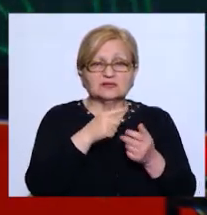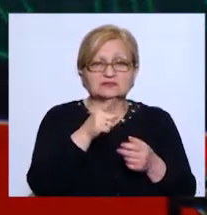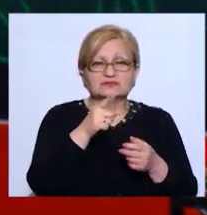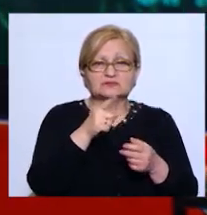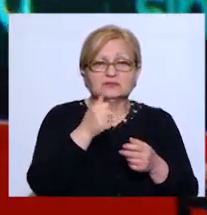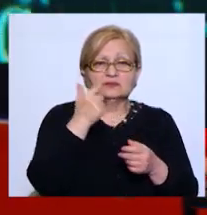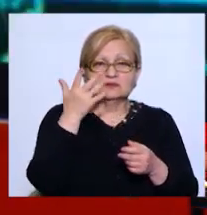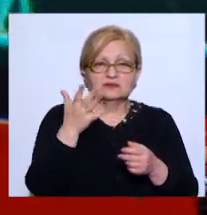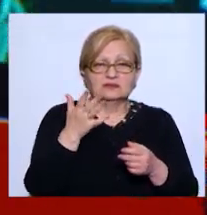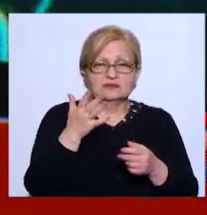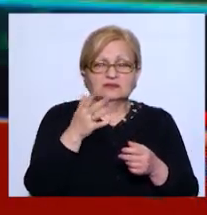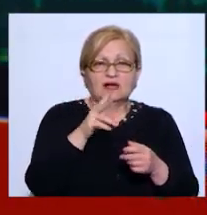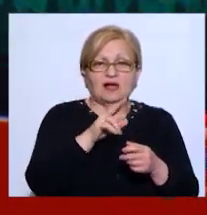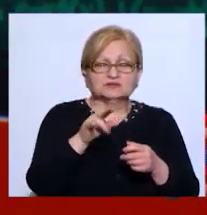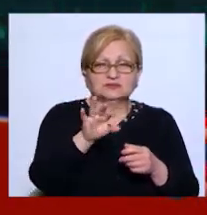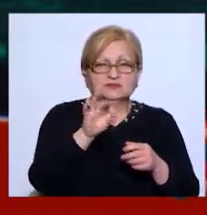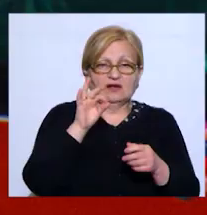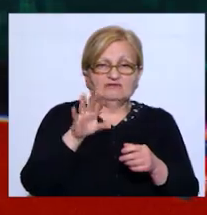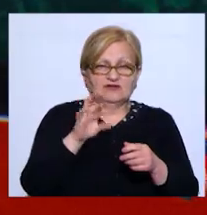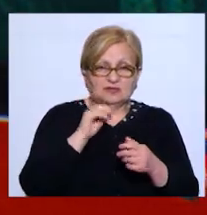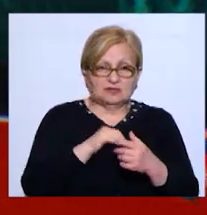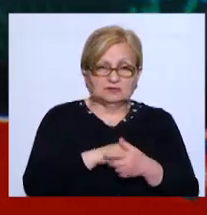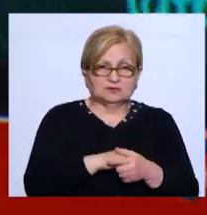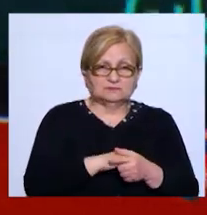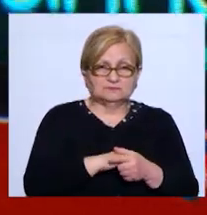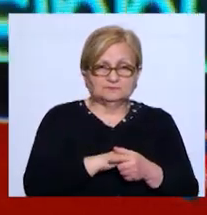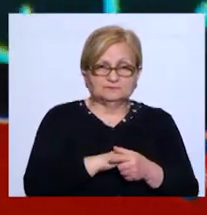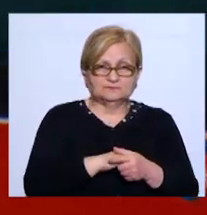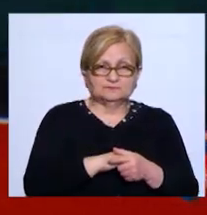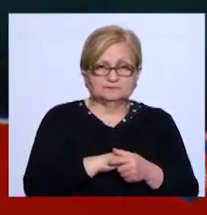გვიჩვენებს, რამდენი ასეთი ნაჭერი ავიღეთ ჩვენ.